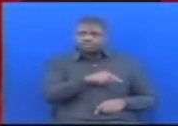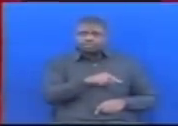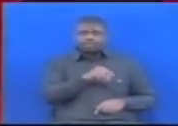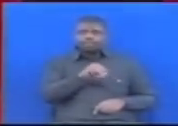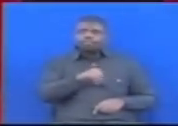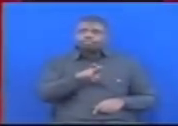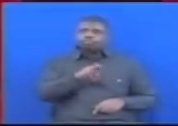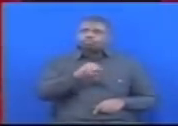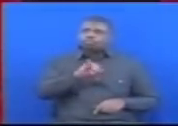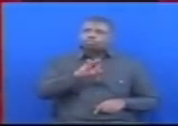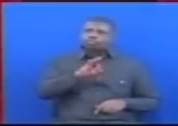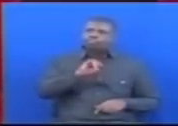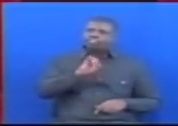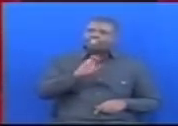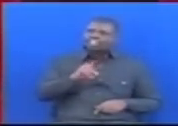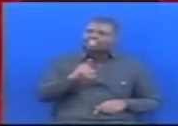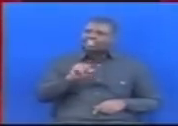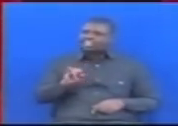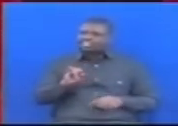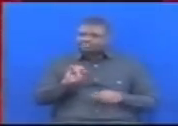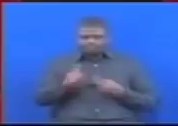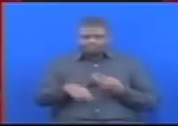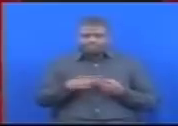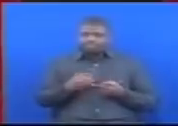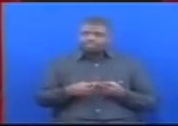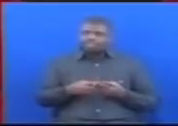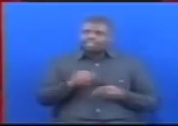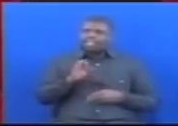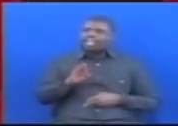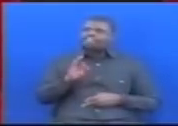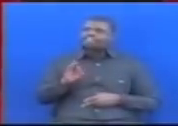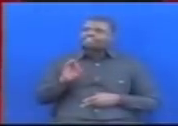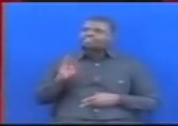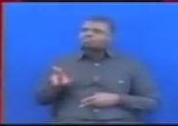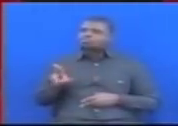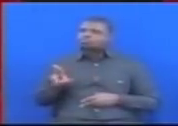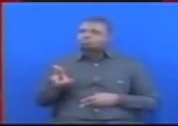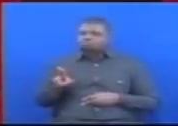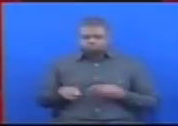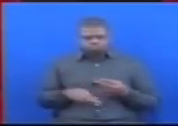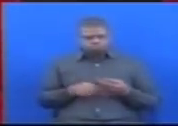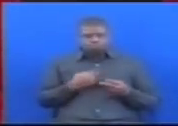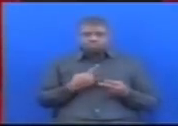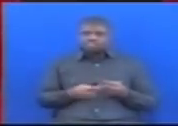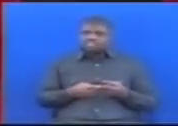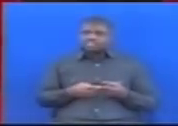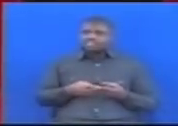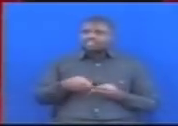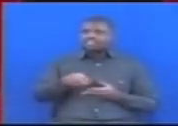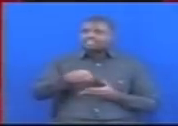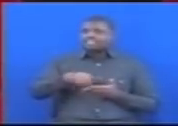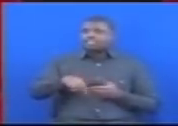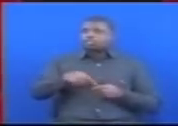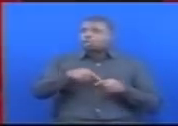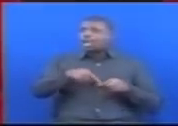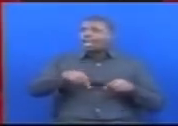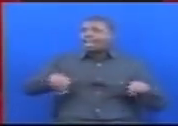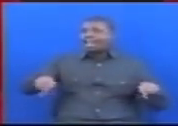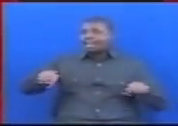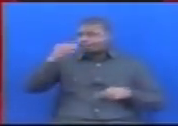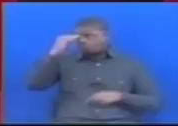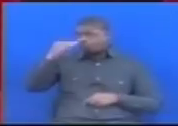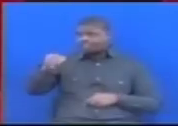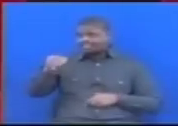Mfindi, zilizopo FFU Kiesa na Central Line Polisi Iringa